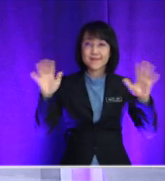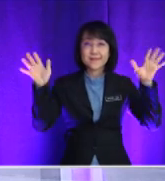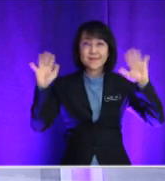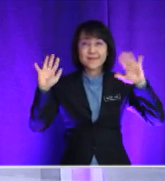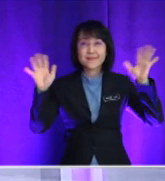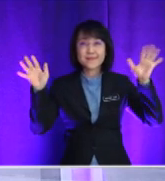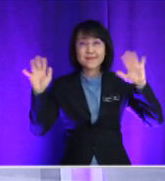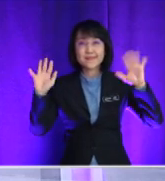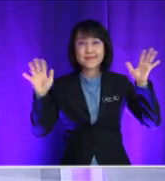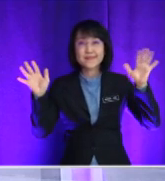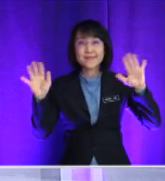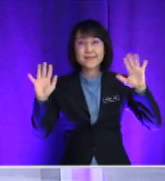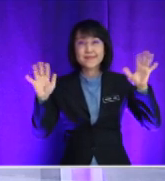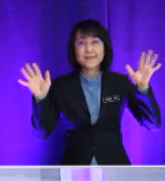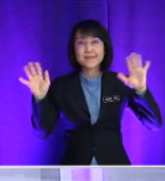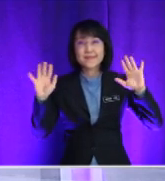sejahtera